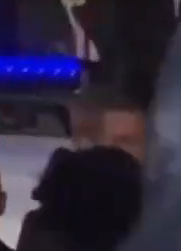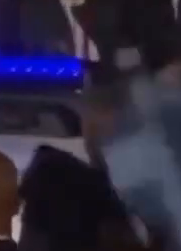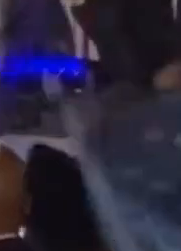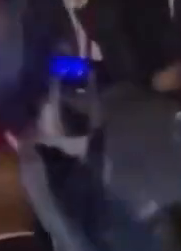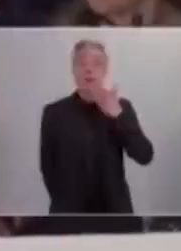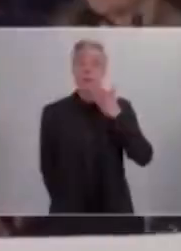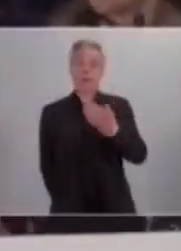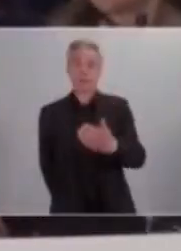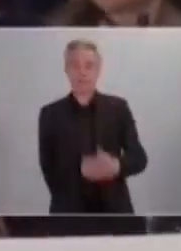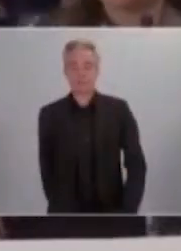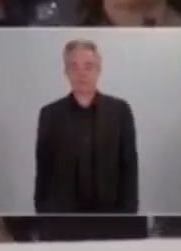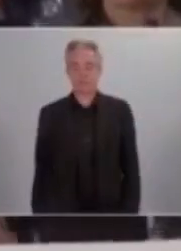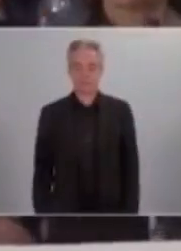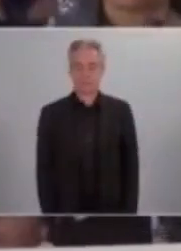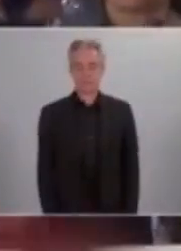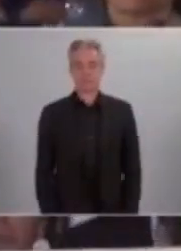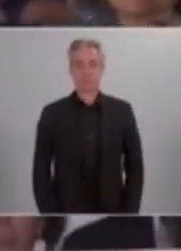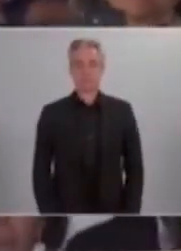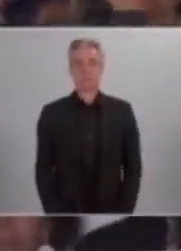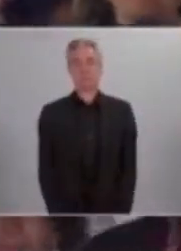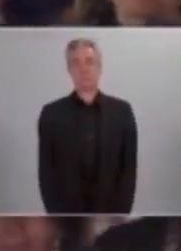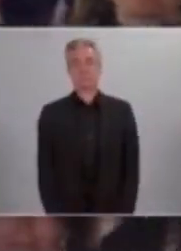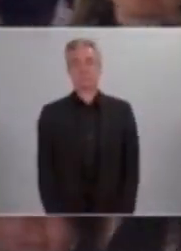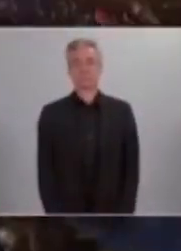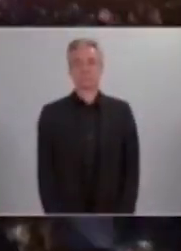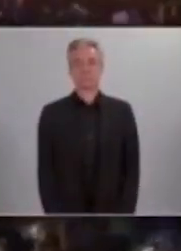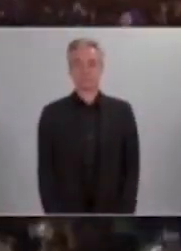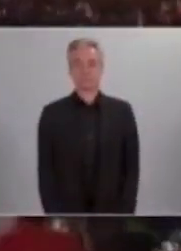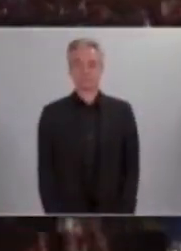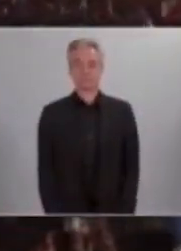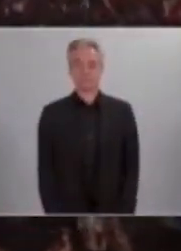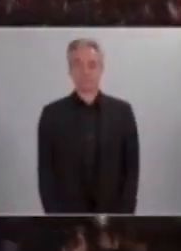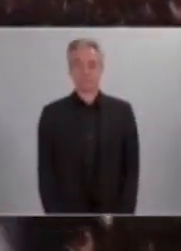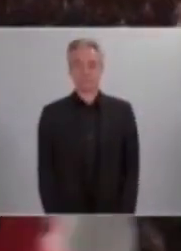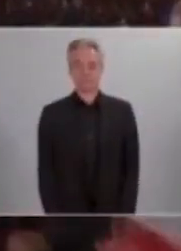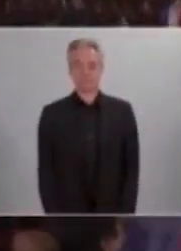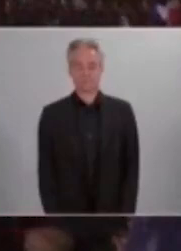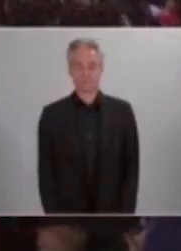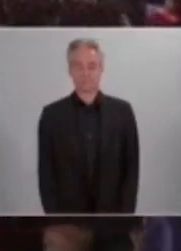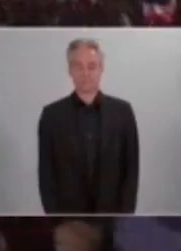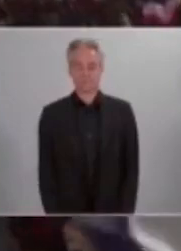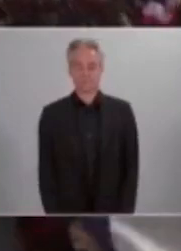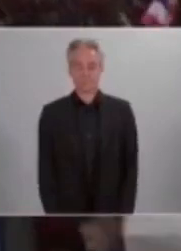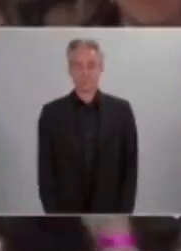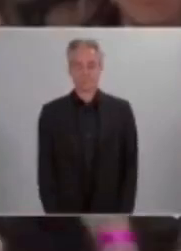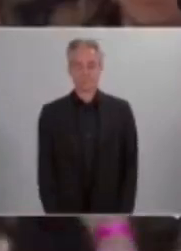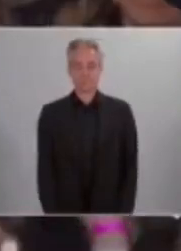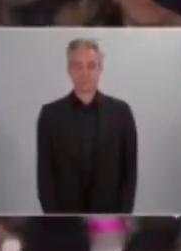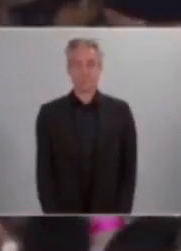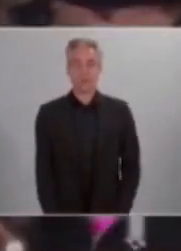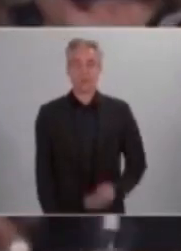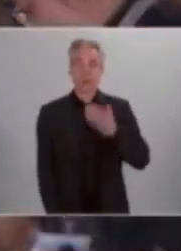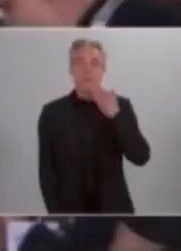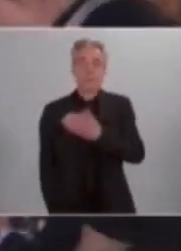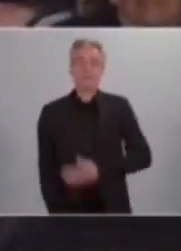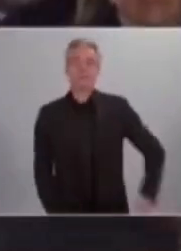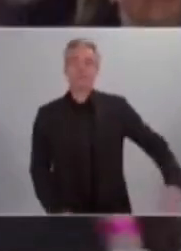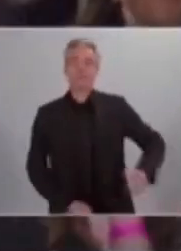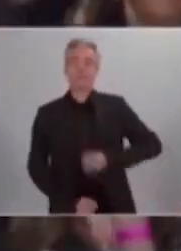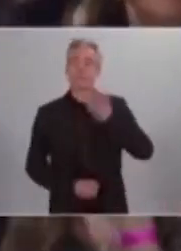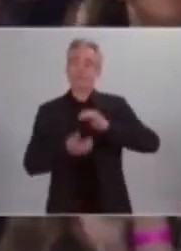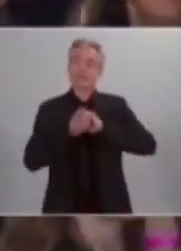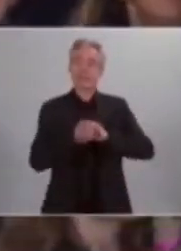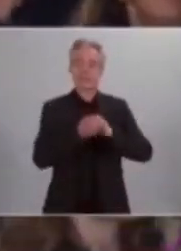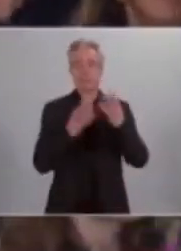ถ้าเกิดว่าคุณผู้ชมจำได้เนี่ยนะคะก็คือตอนนั้นมาครงเนี่ยเพิ่งที่จะดำรงตำแหน่งประมาณปี2ปีเท่านั้นเองก็มีม็อบกั๊ก